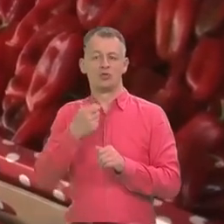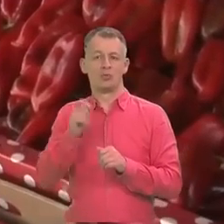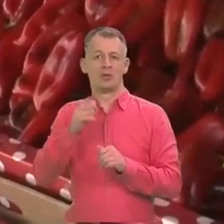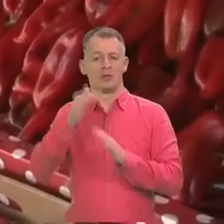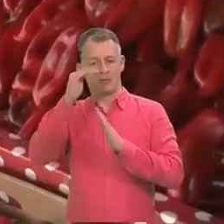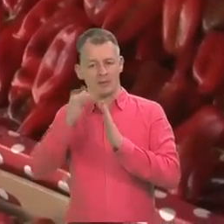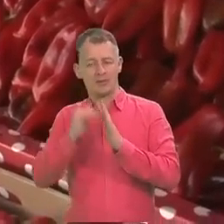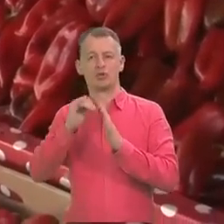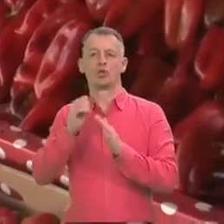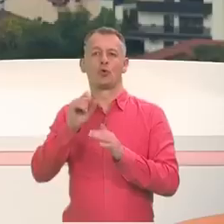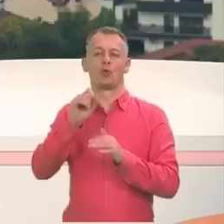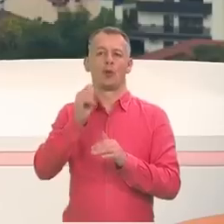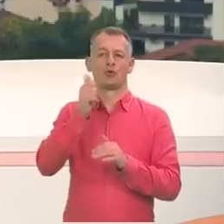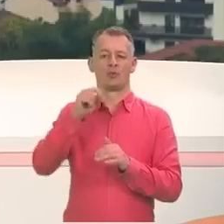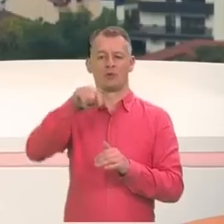11,2%.